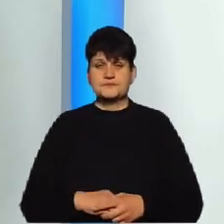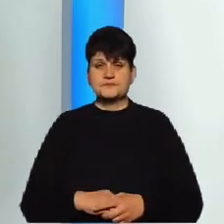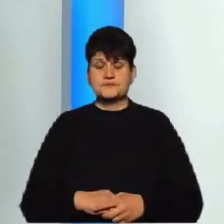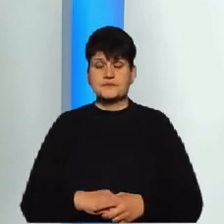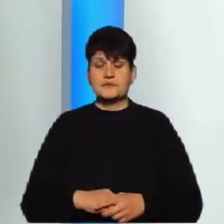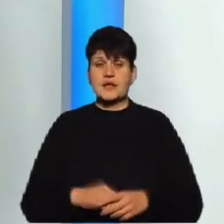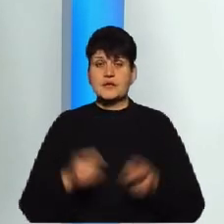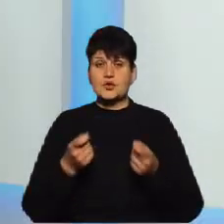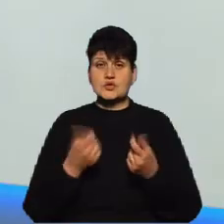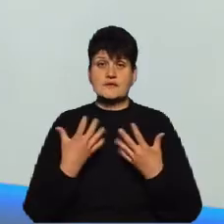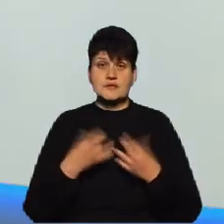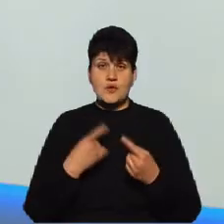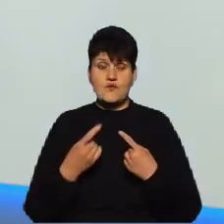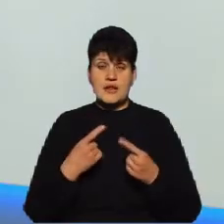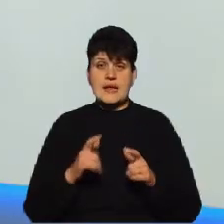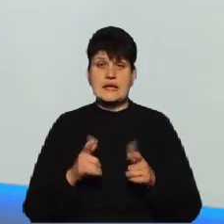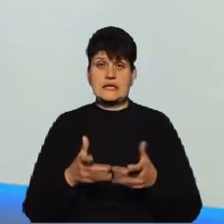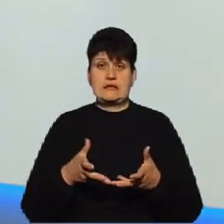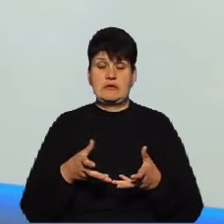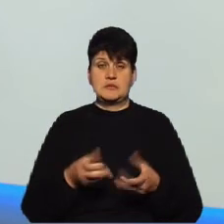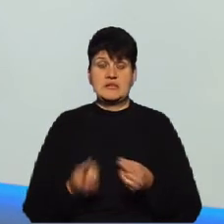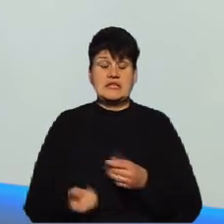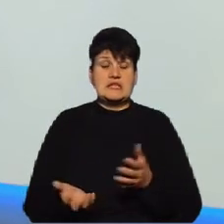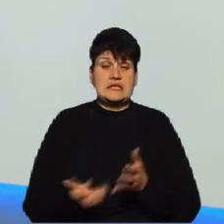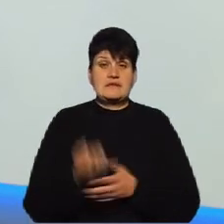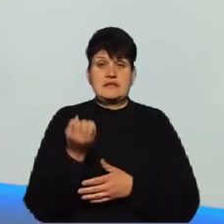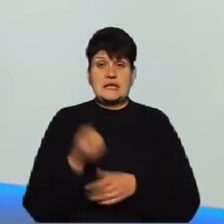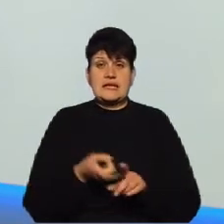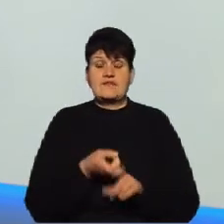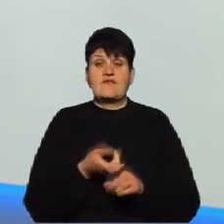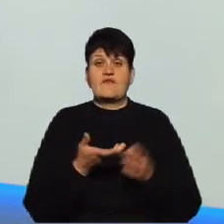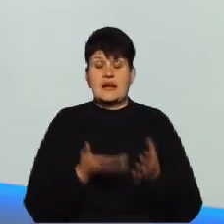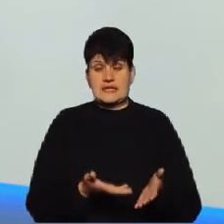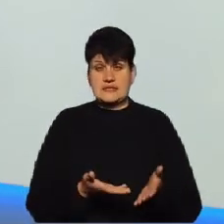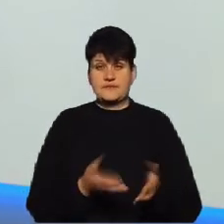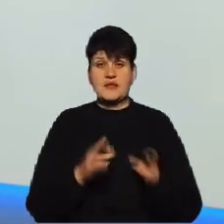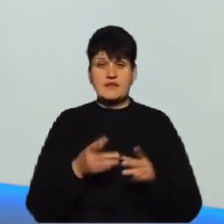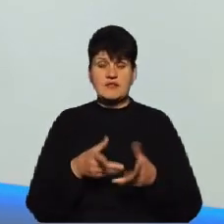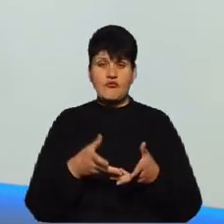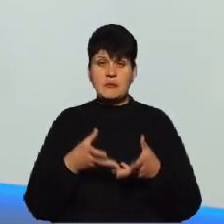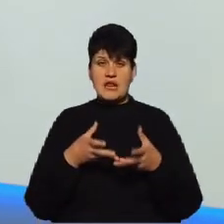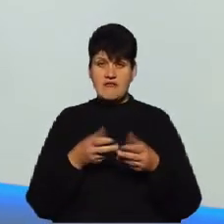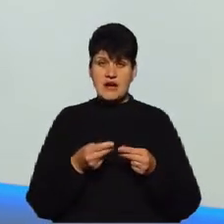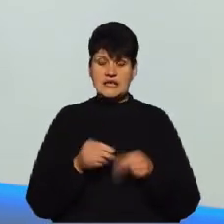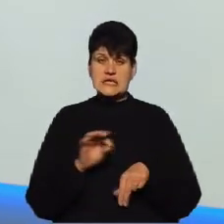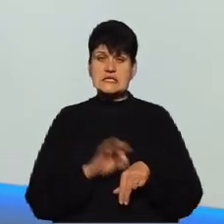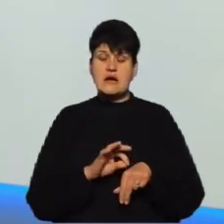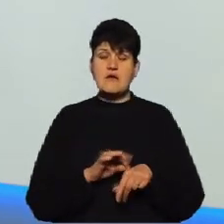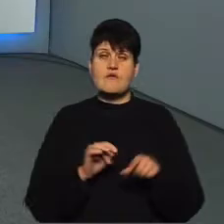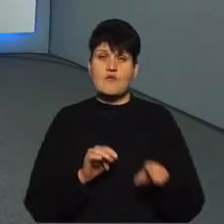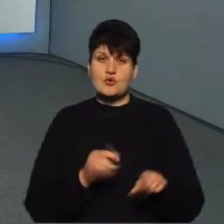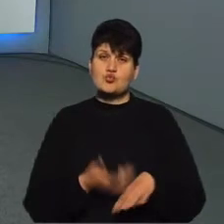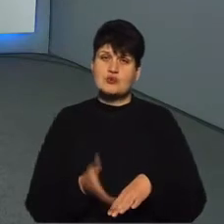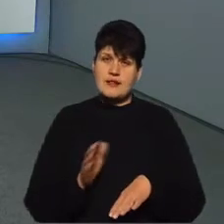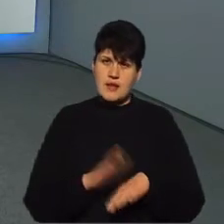те, як карантин вплинув на виявлення інфекції, а ось, власне, як він впливає на саме захворювання. Це якось ускладнює